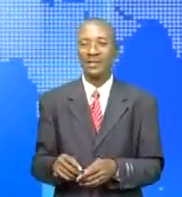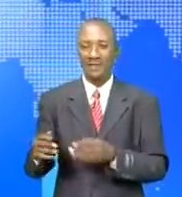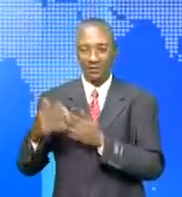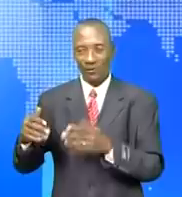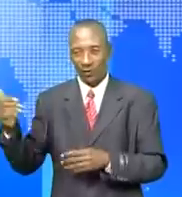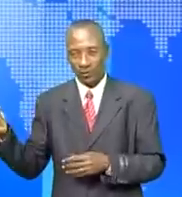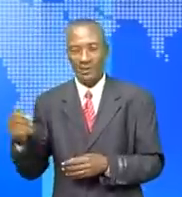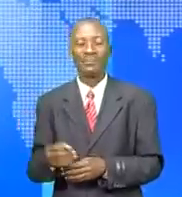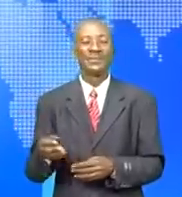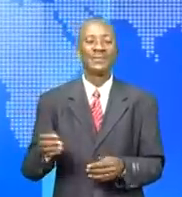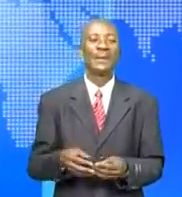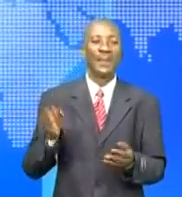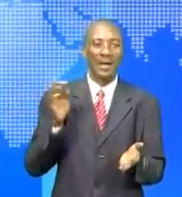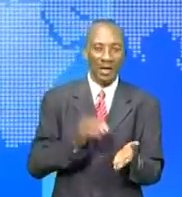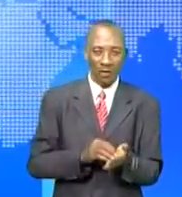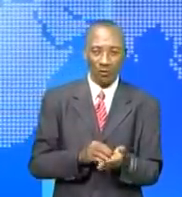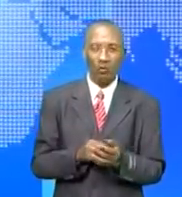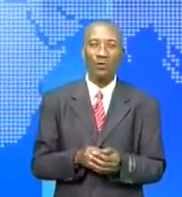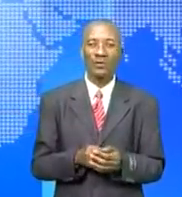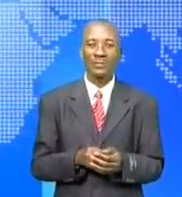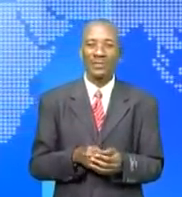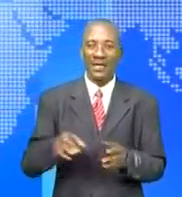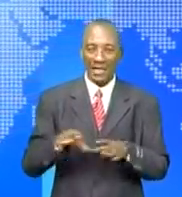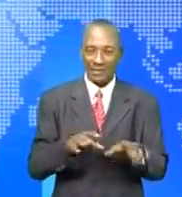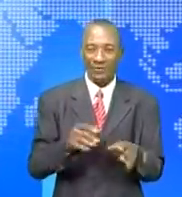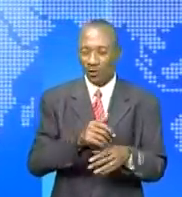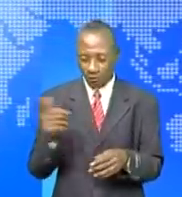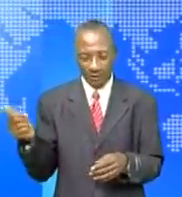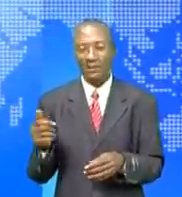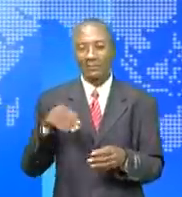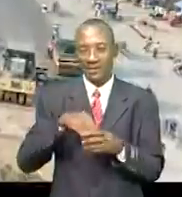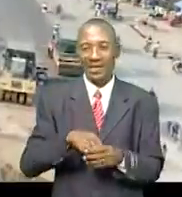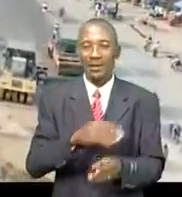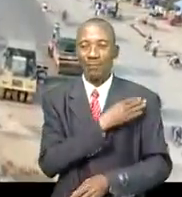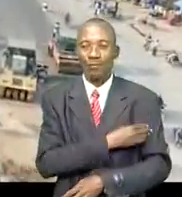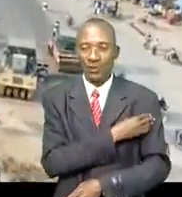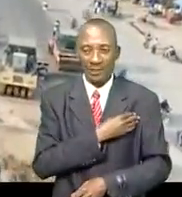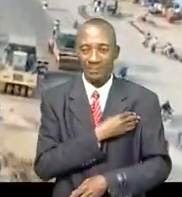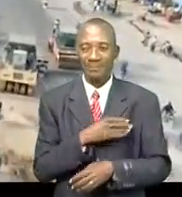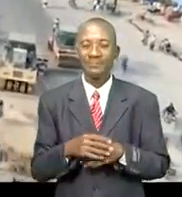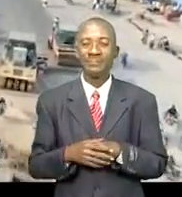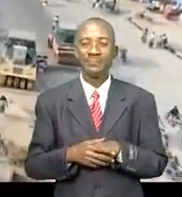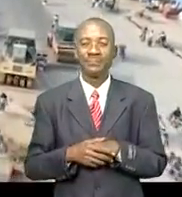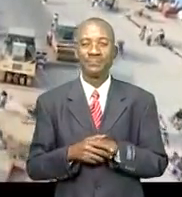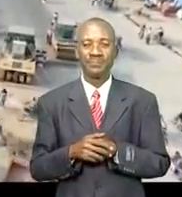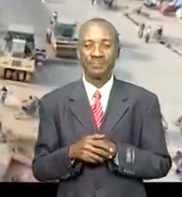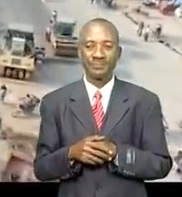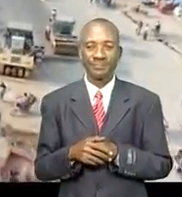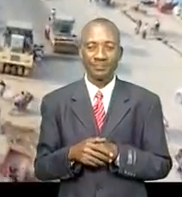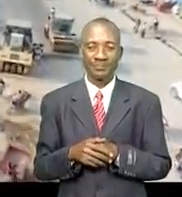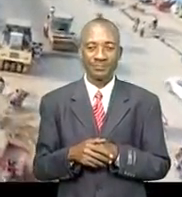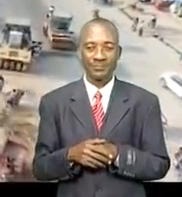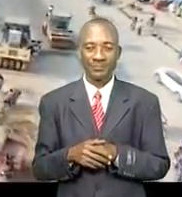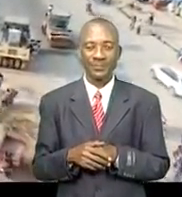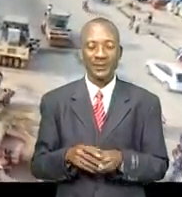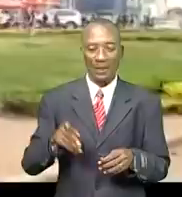cette rencontre de l'autorité provinciale avec quelques réfugiés. La province de l'Ituri, issue du démembrement de l'ancienne